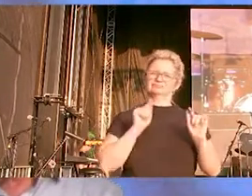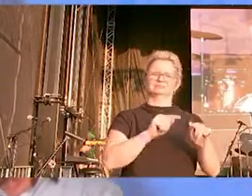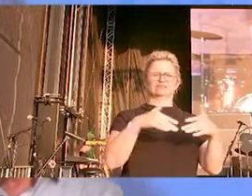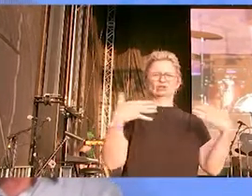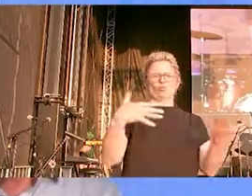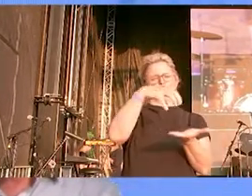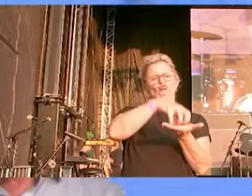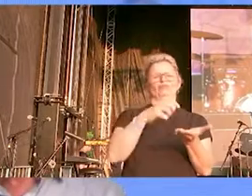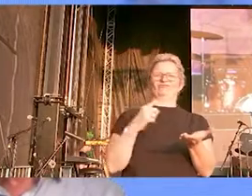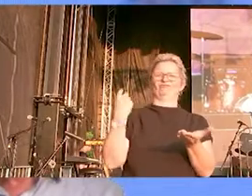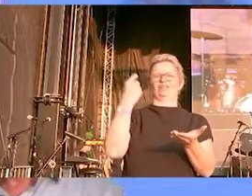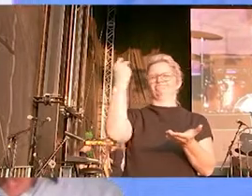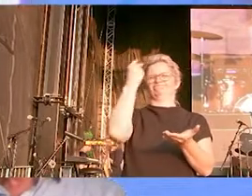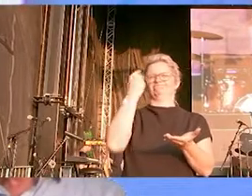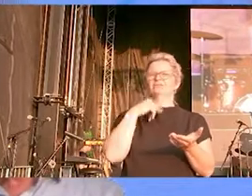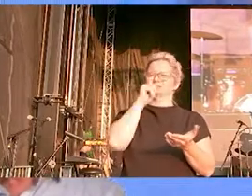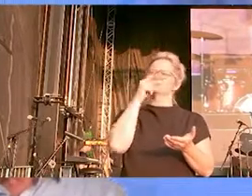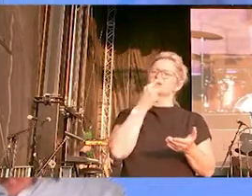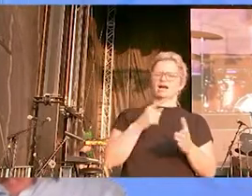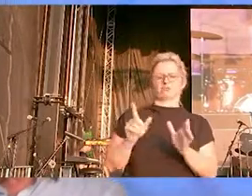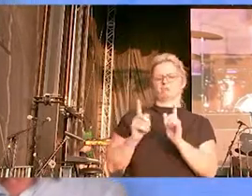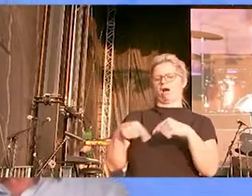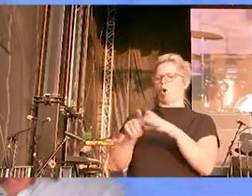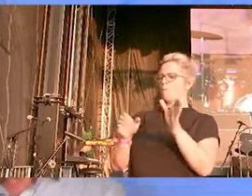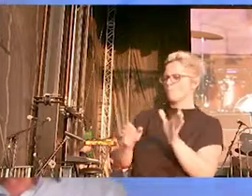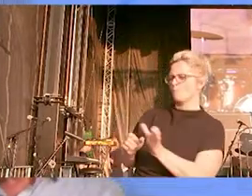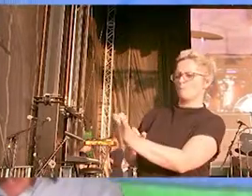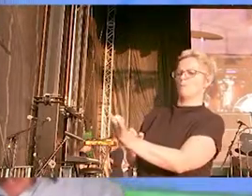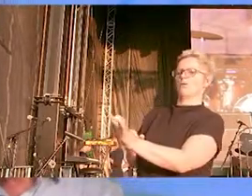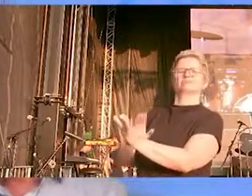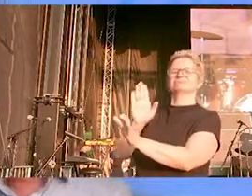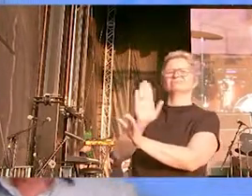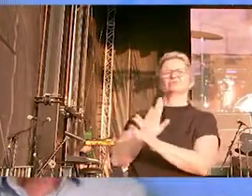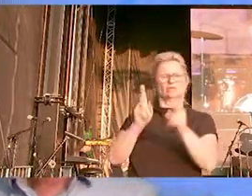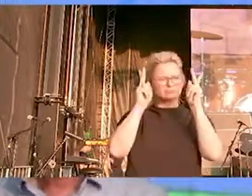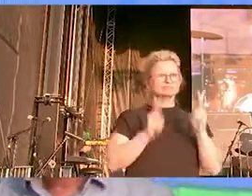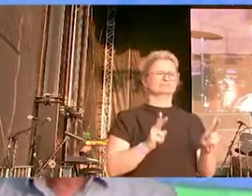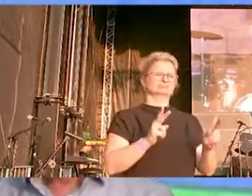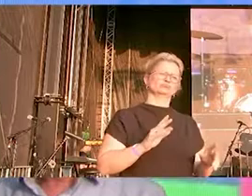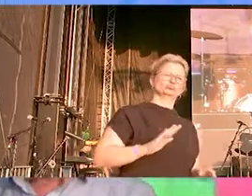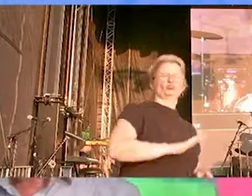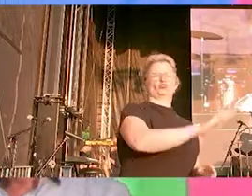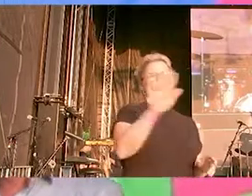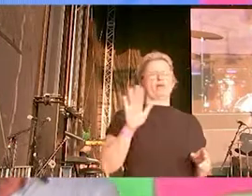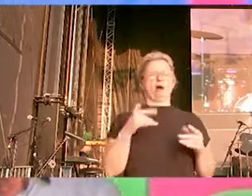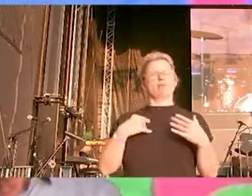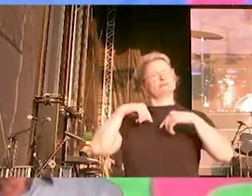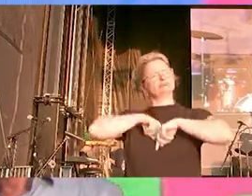wir Stadt. Nicht als abgegrenzten Raum, sondern als etwas, das durch alle lebt, die es ihr Zuhause